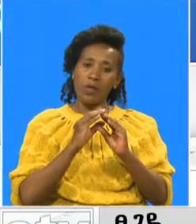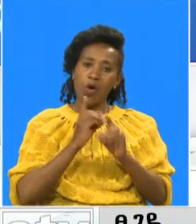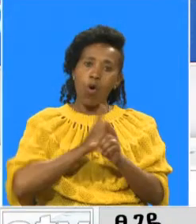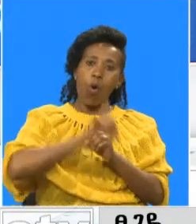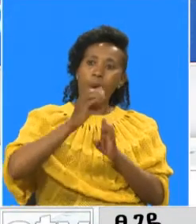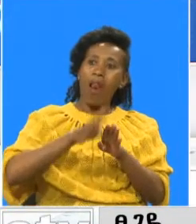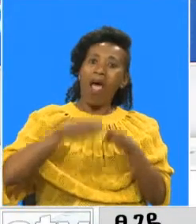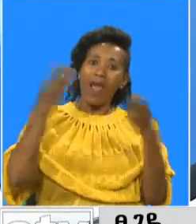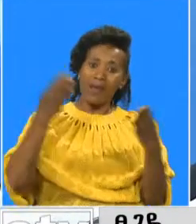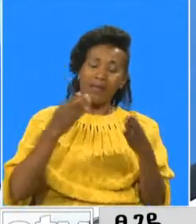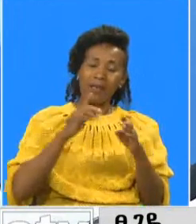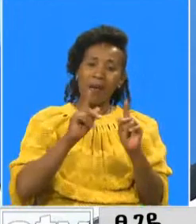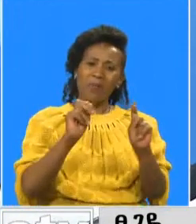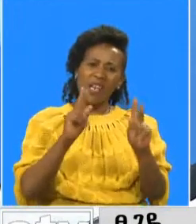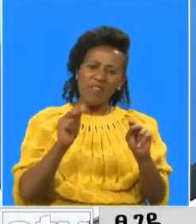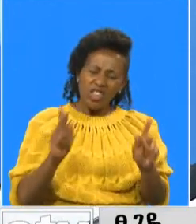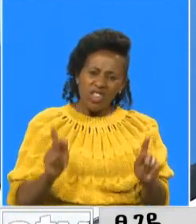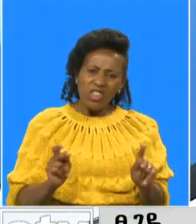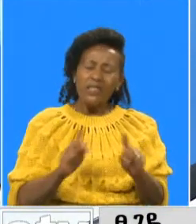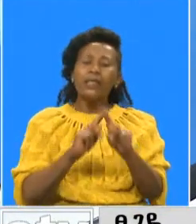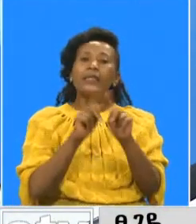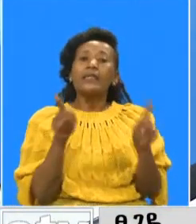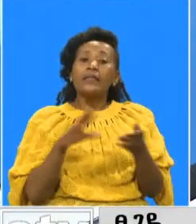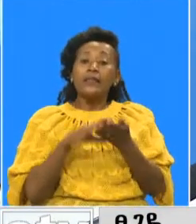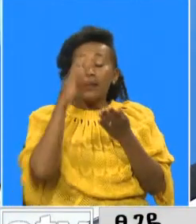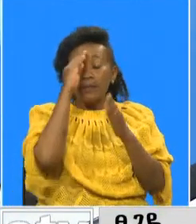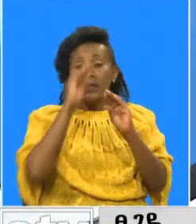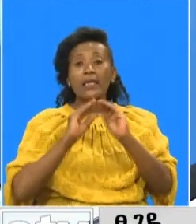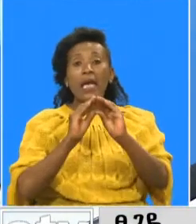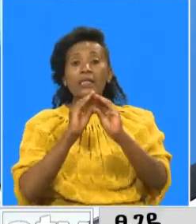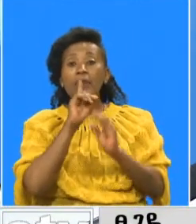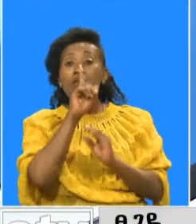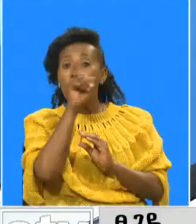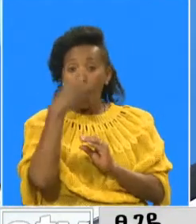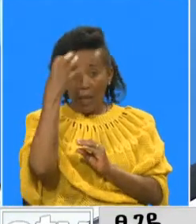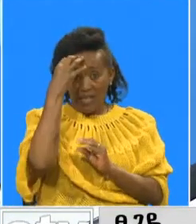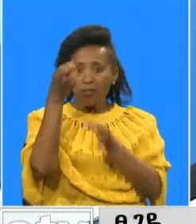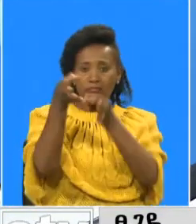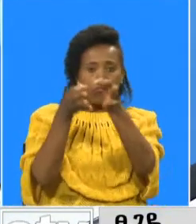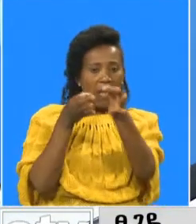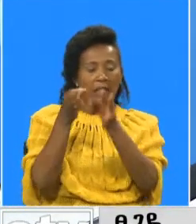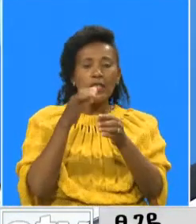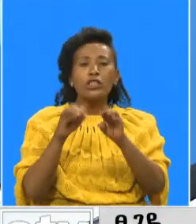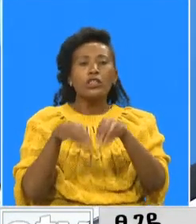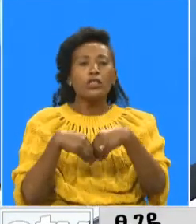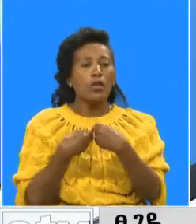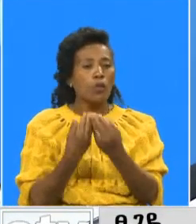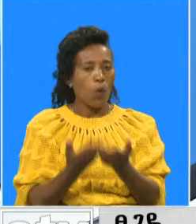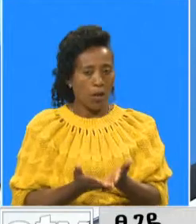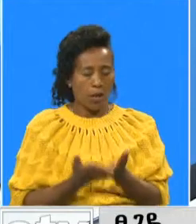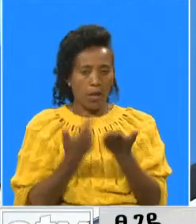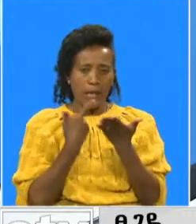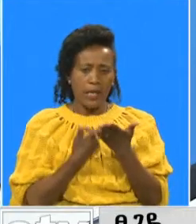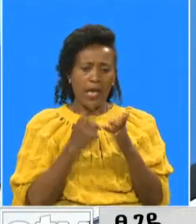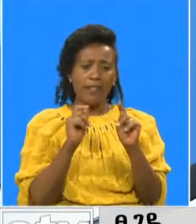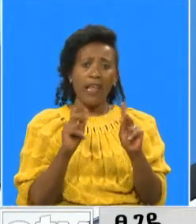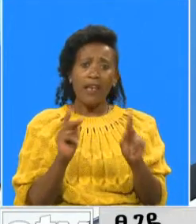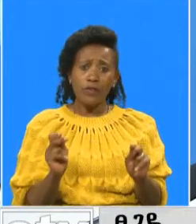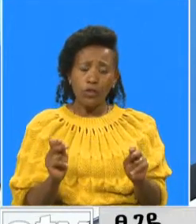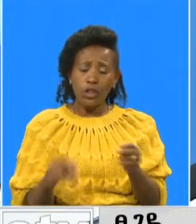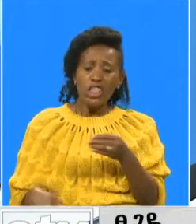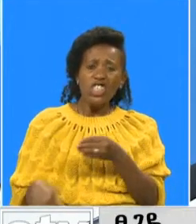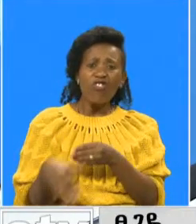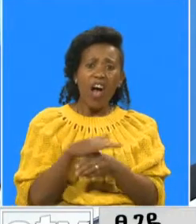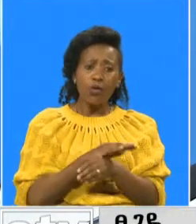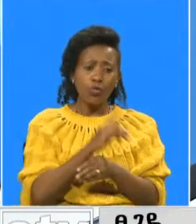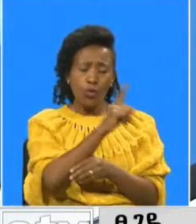ትምህርት እየተሰጣ ነው። በቴሌቪዥን ትምህርት እያስተማሩ ነው ብሎ መንግስት መግለጫ ሰጥቷል። ይሄ ቴሌቪዥን ከቨሬጁ